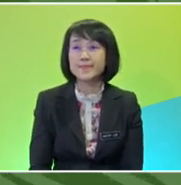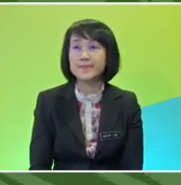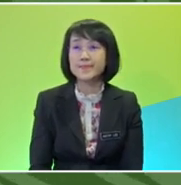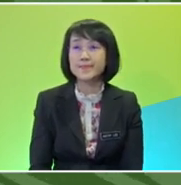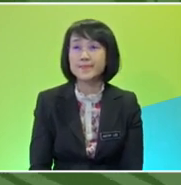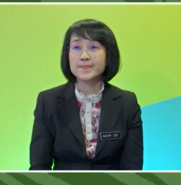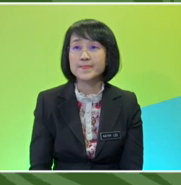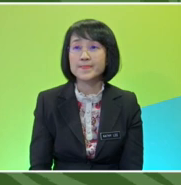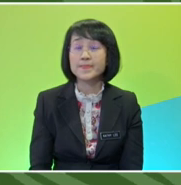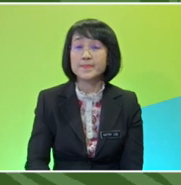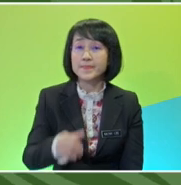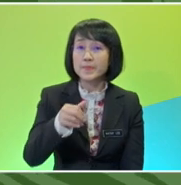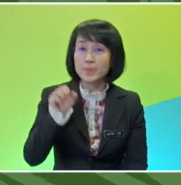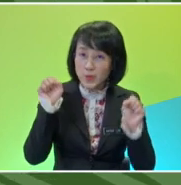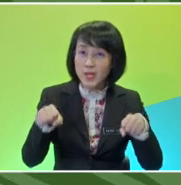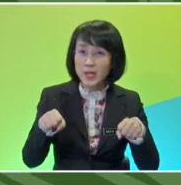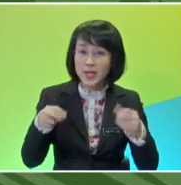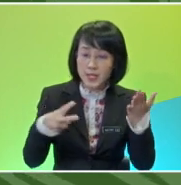dalam pemeriksaan